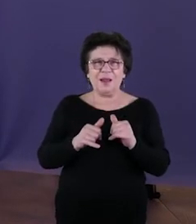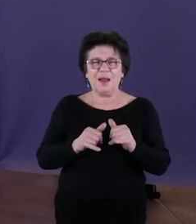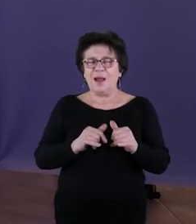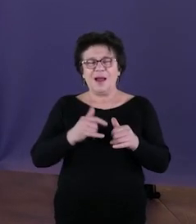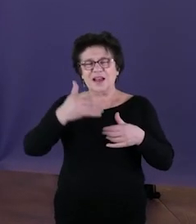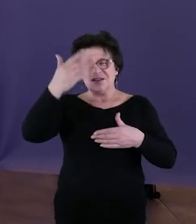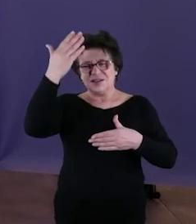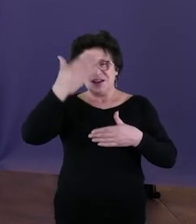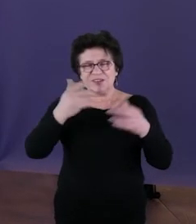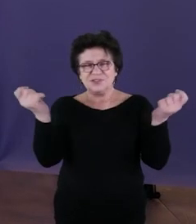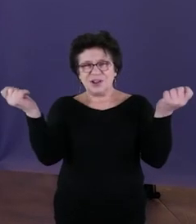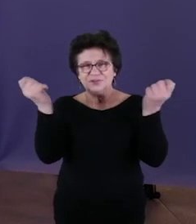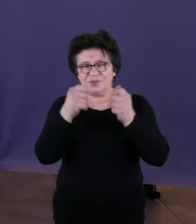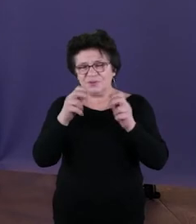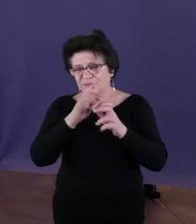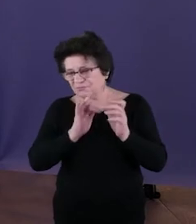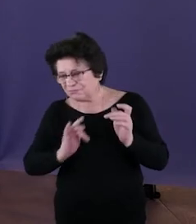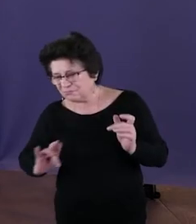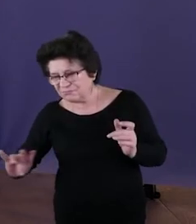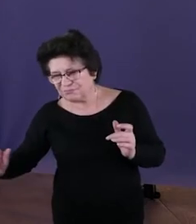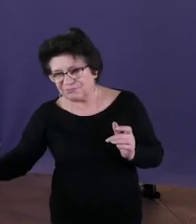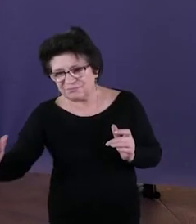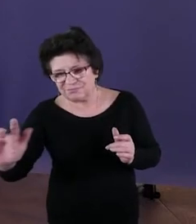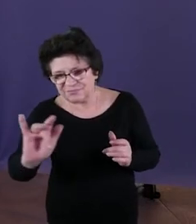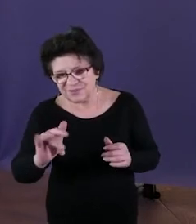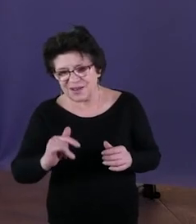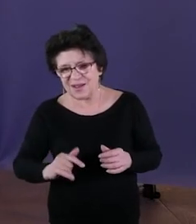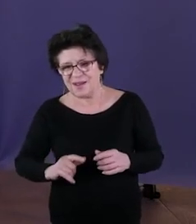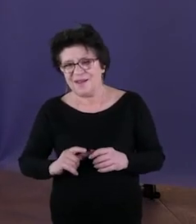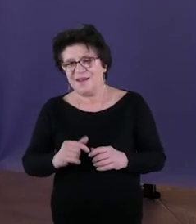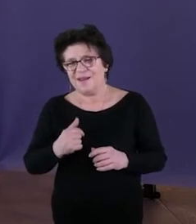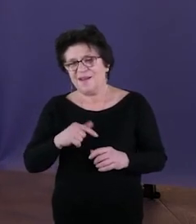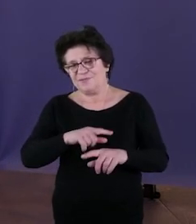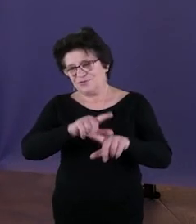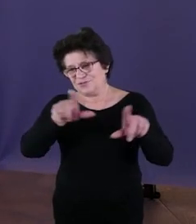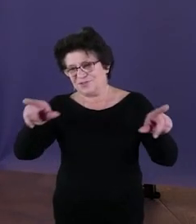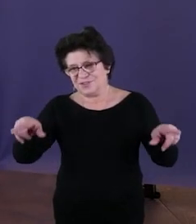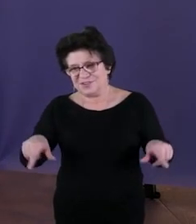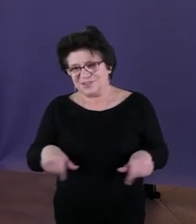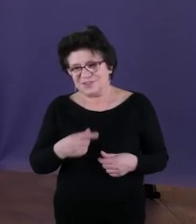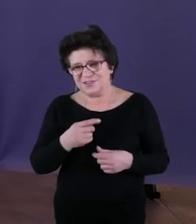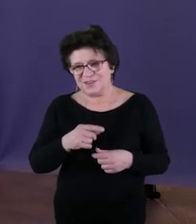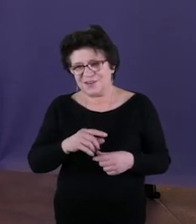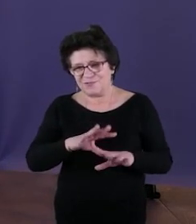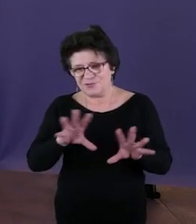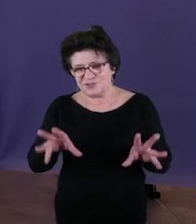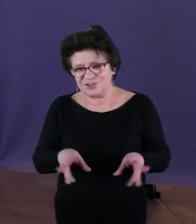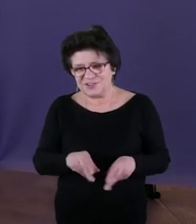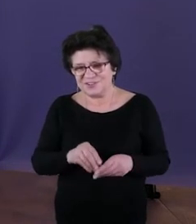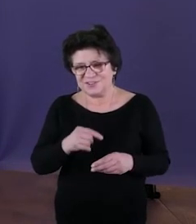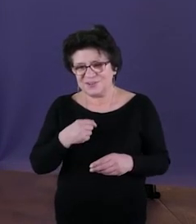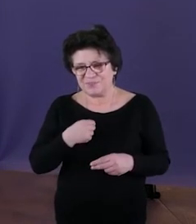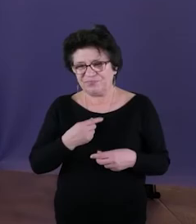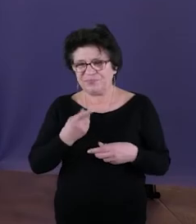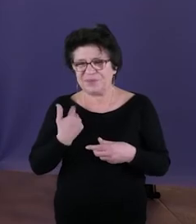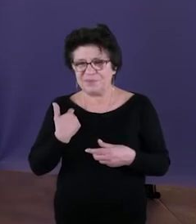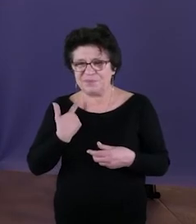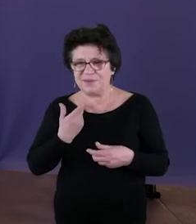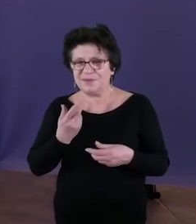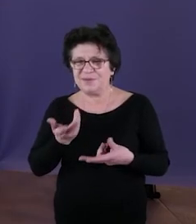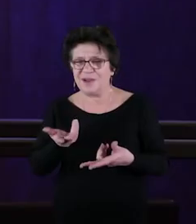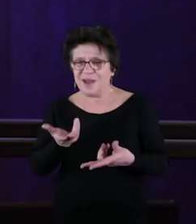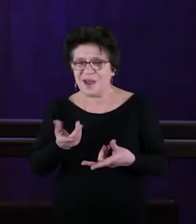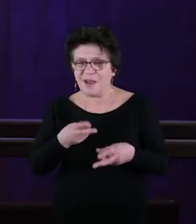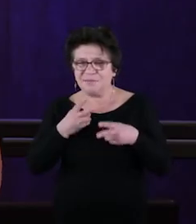i jej teściowa i mąż i wszyscy i oznamiono jak jak z niej zakupiono raczej